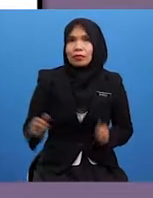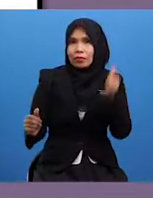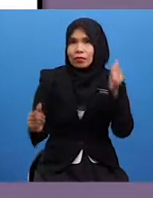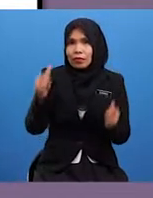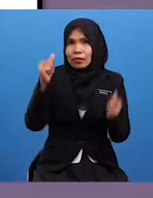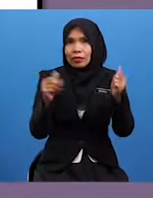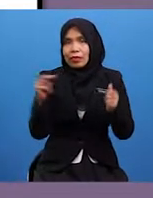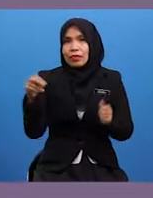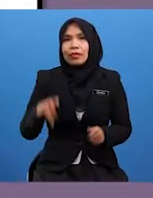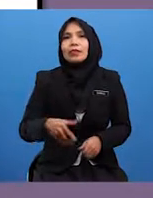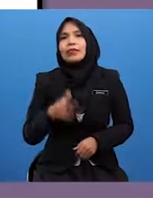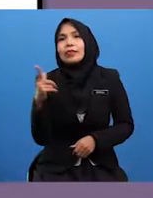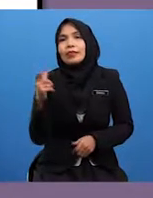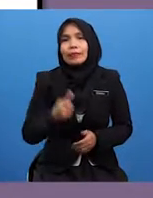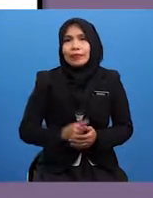lain.